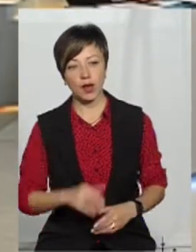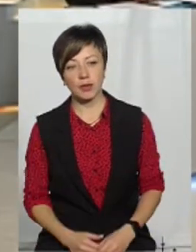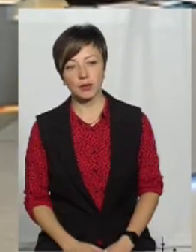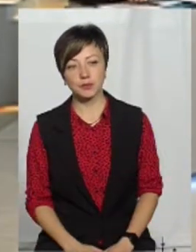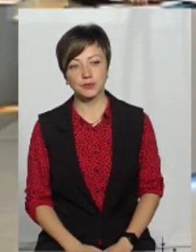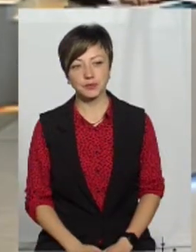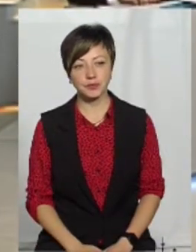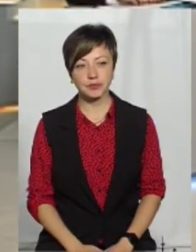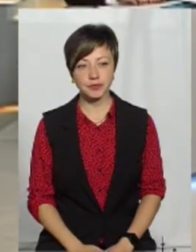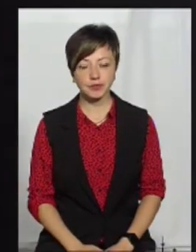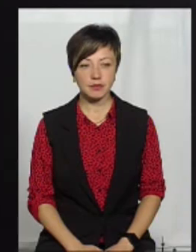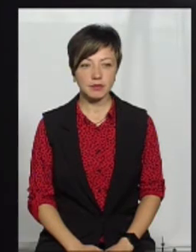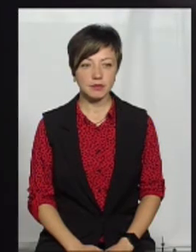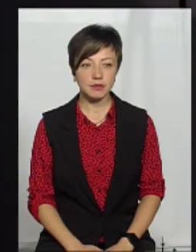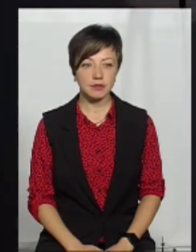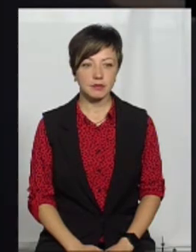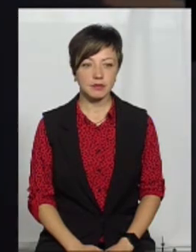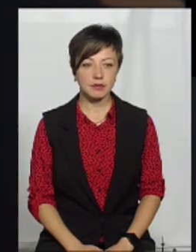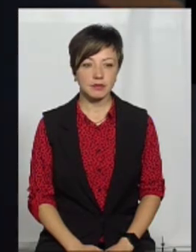Прошу.